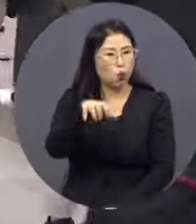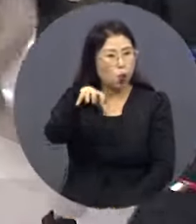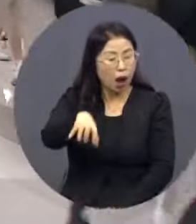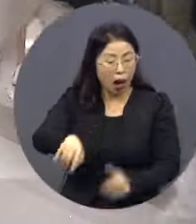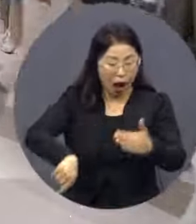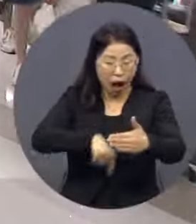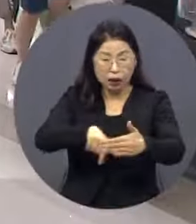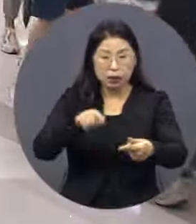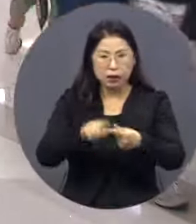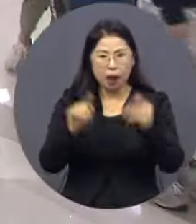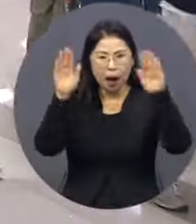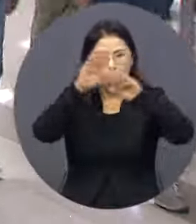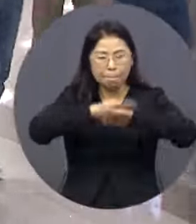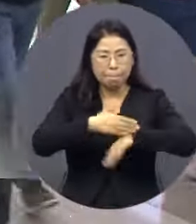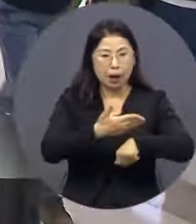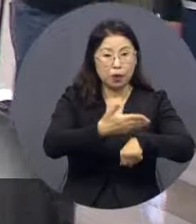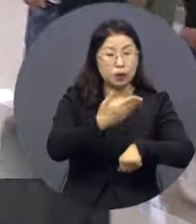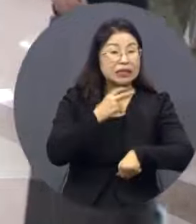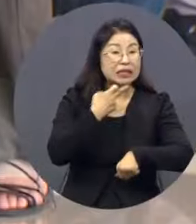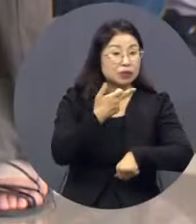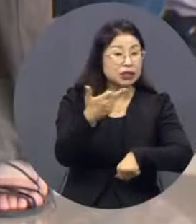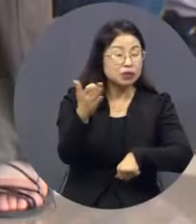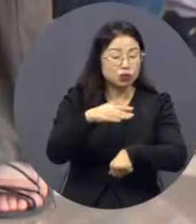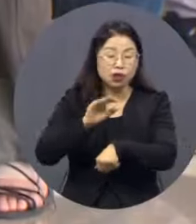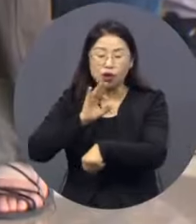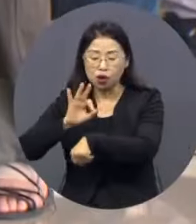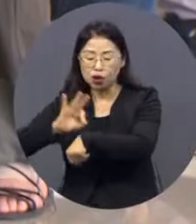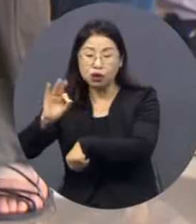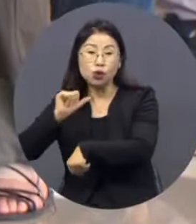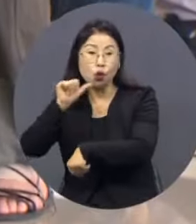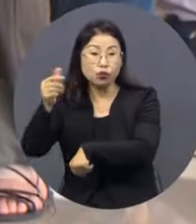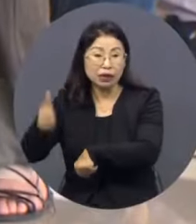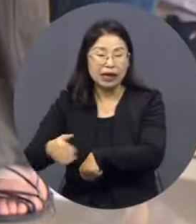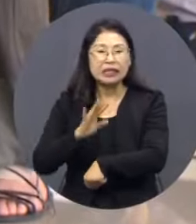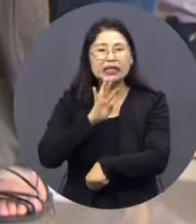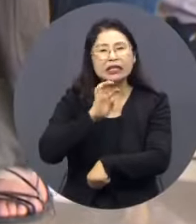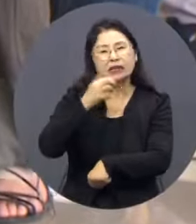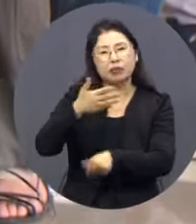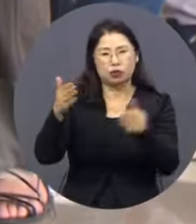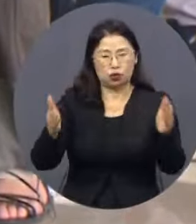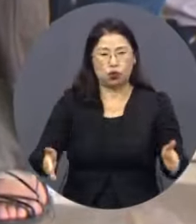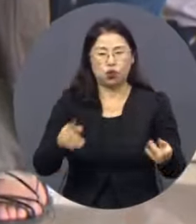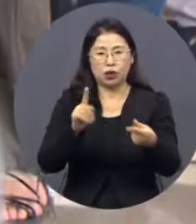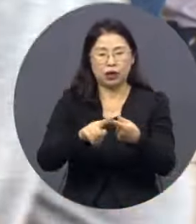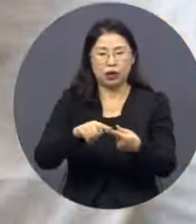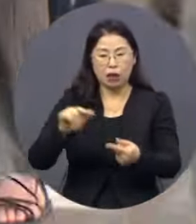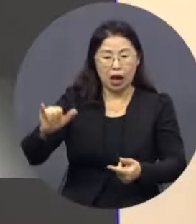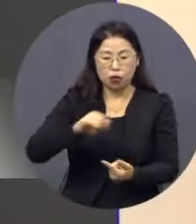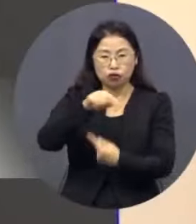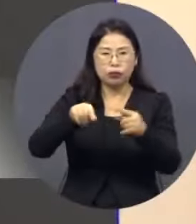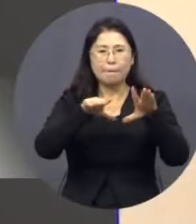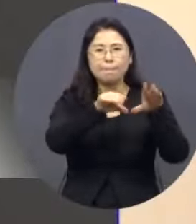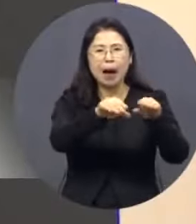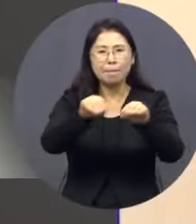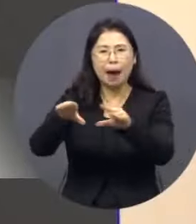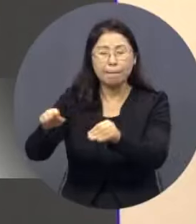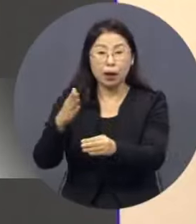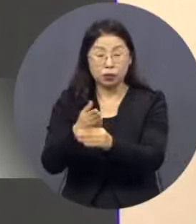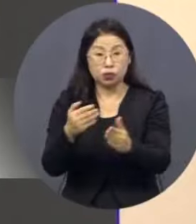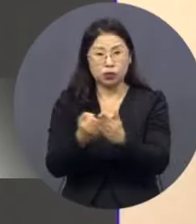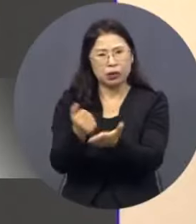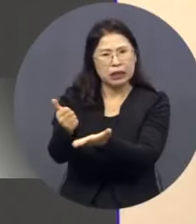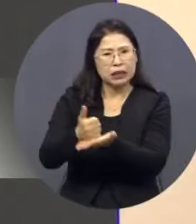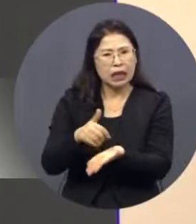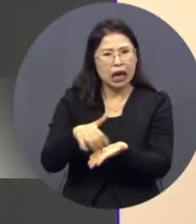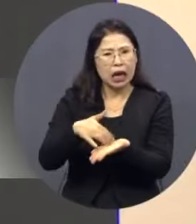공항에서는 밤 9시 17분부터 10시 5분까지 48분 동안 항공기 운항이 중단돼